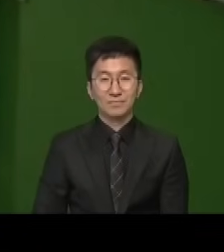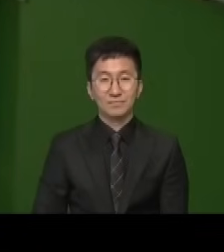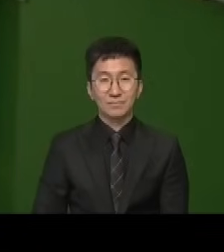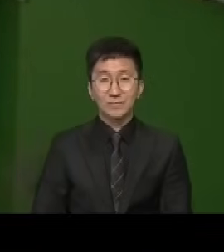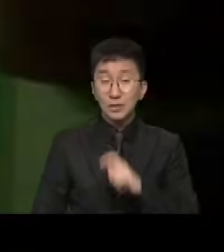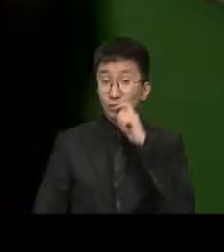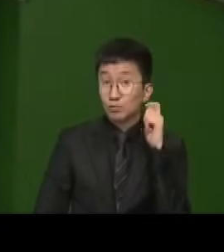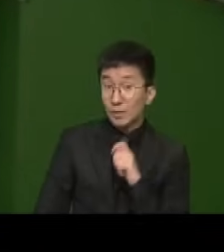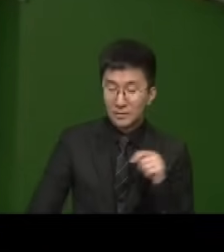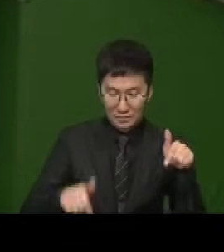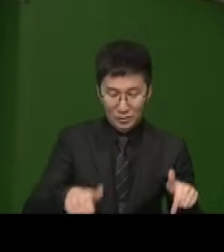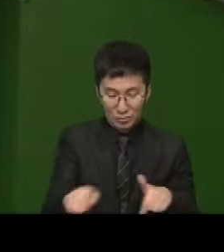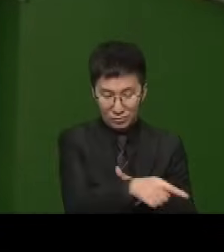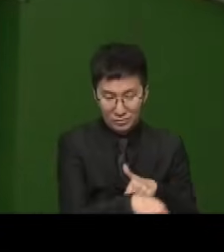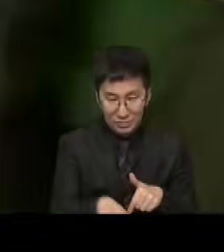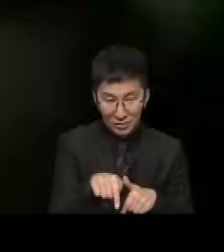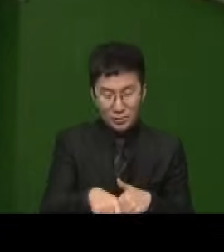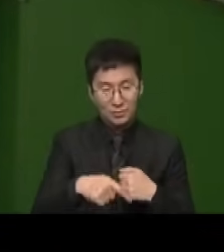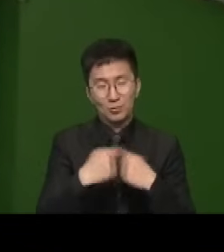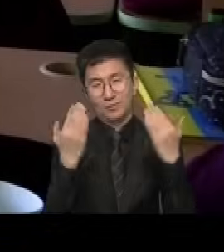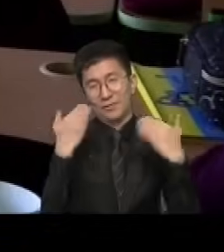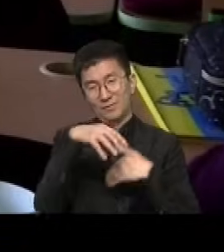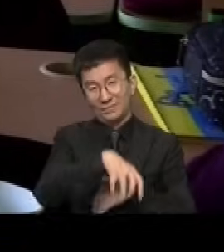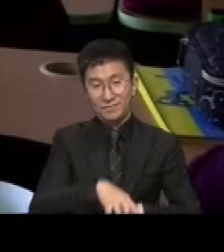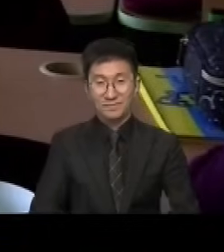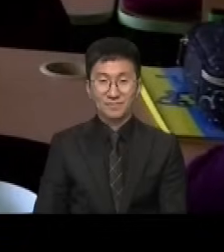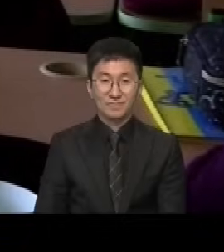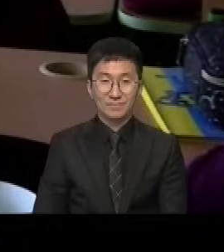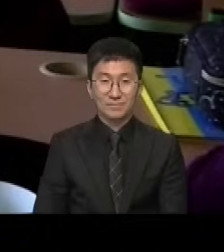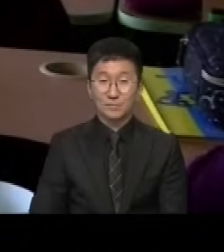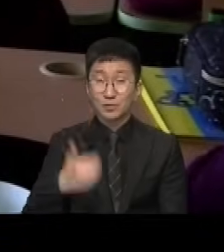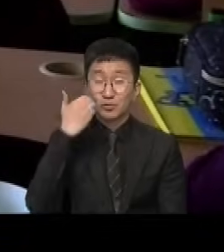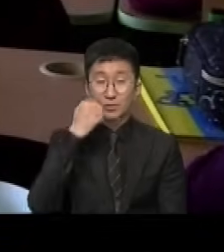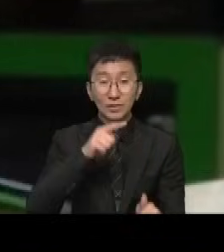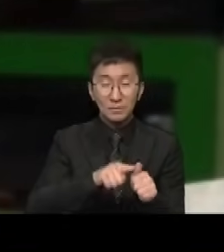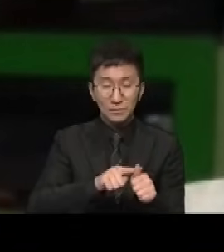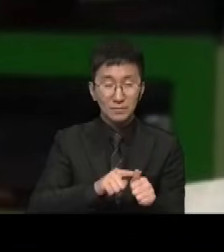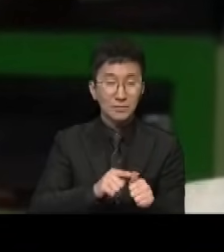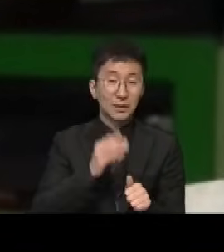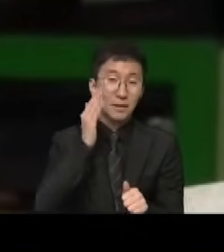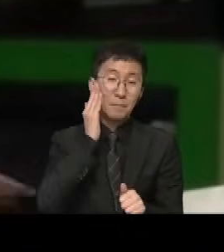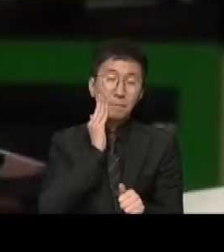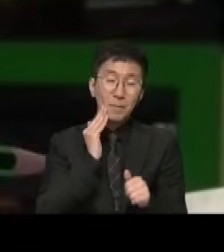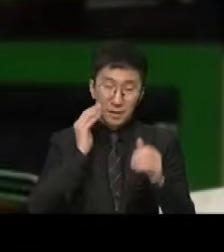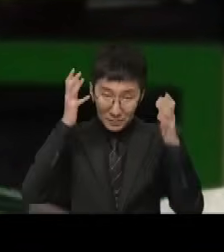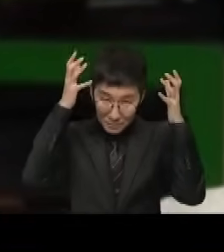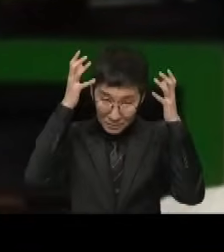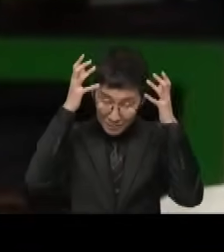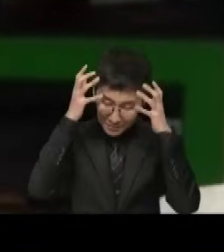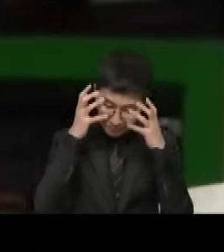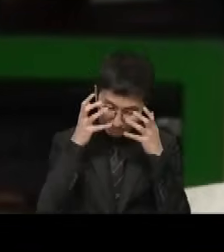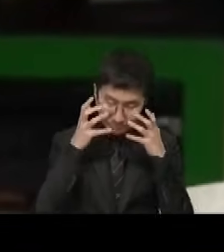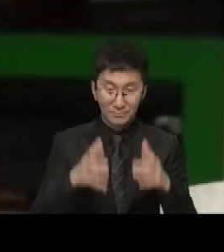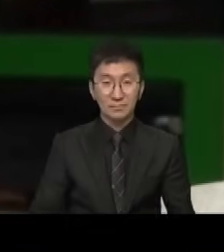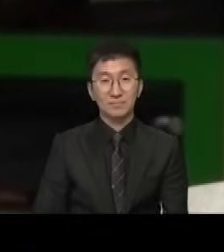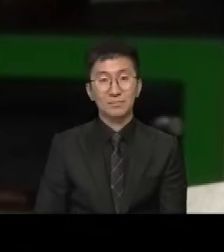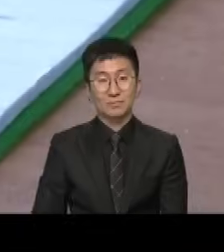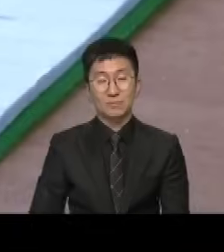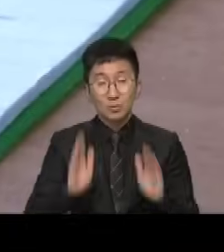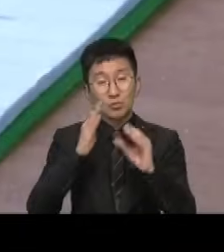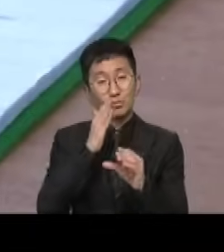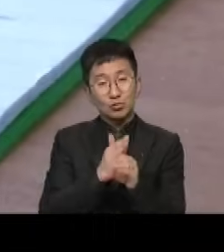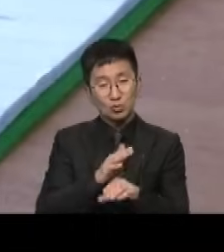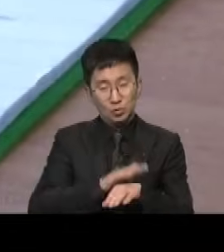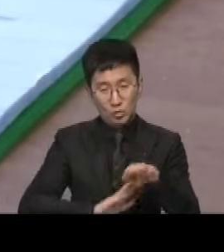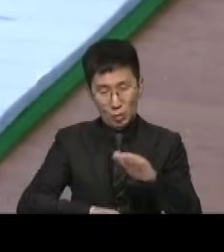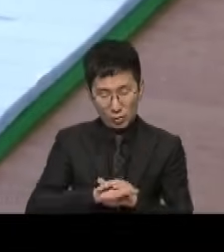우크라이나 서부 리비프시의 한 초등학교 교실. 한 소년이 파란 마스크를 쓴 채 수업을 듣고 있습니다.